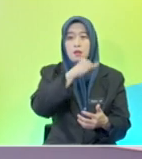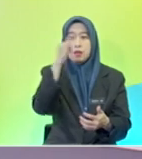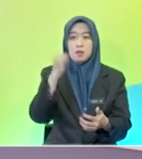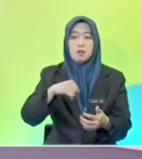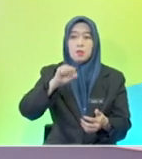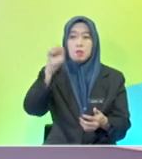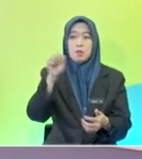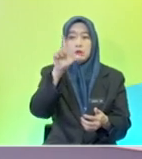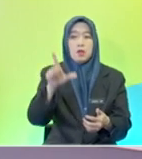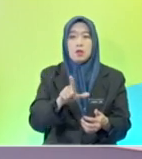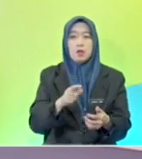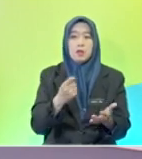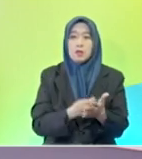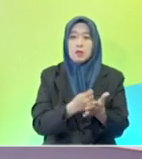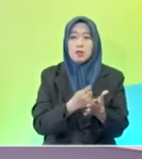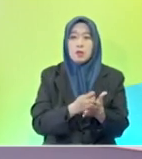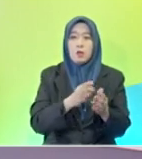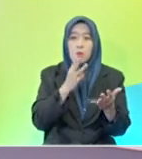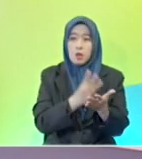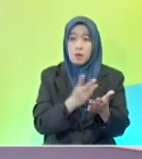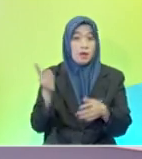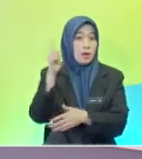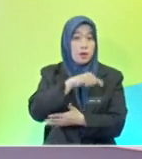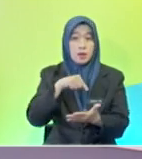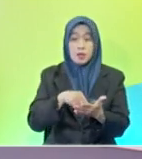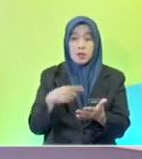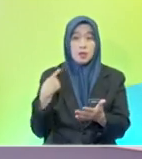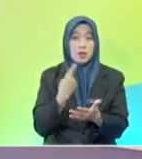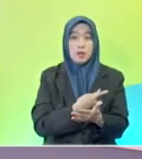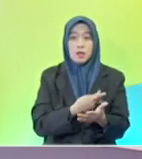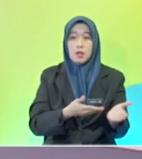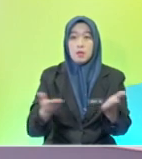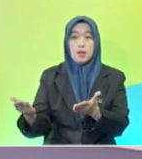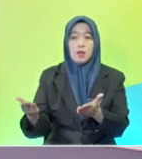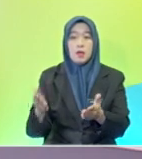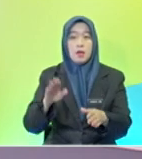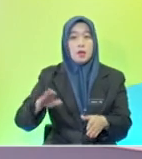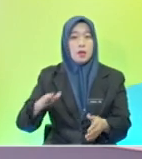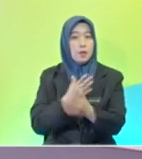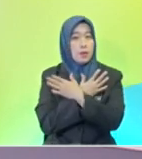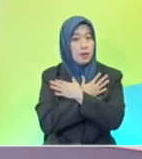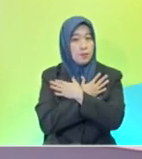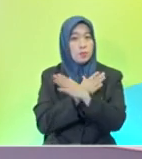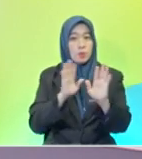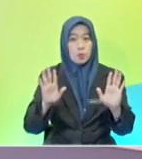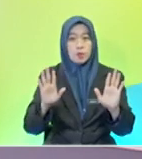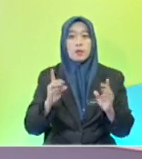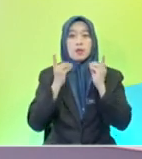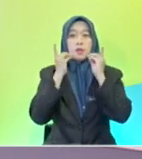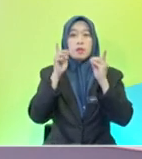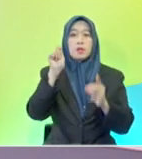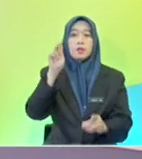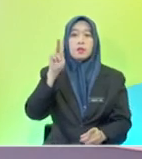la. Itu dia tanda-tanda wakaf pada hari ini. Jadi jom sekarang kita beri peluang untuk adik-adik berehat seketika. Kita kembali selepas ini, Didik